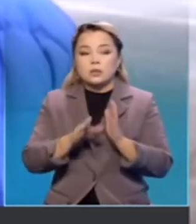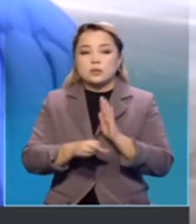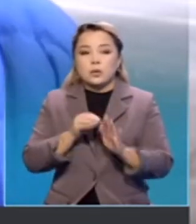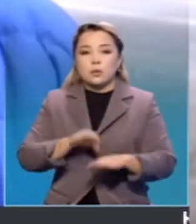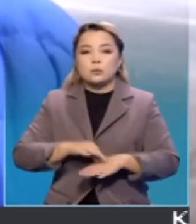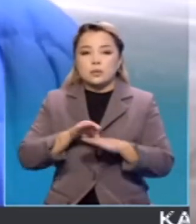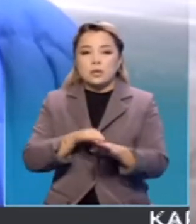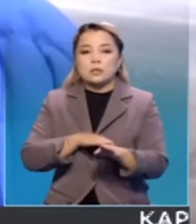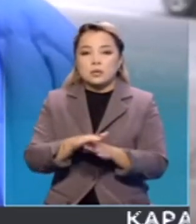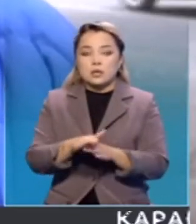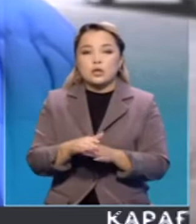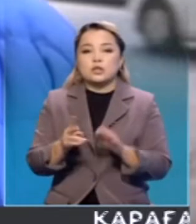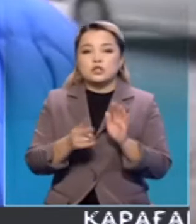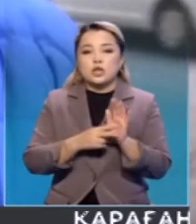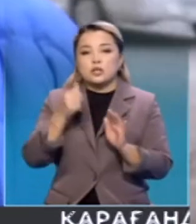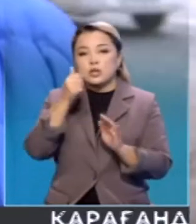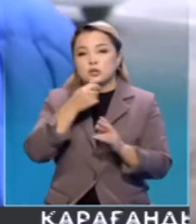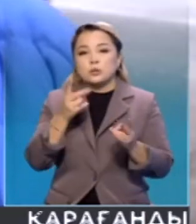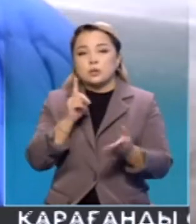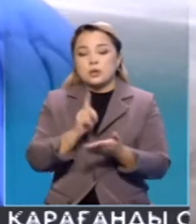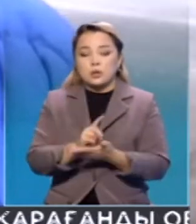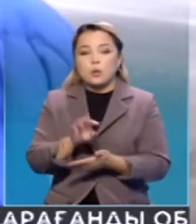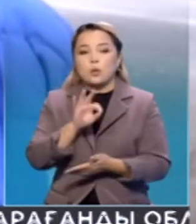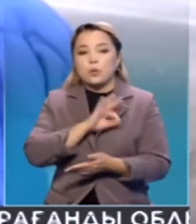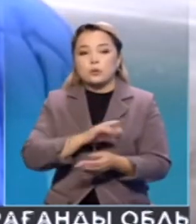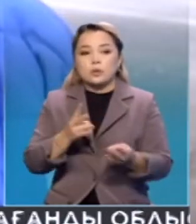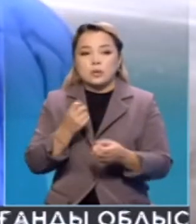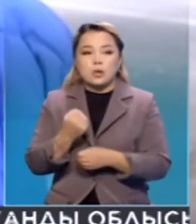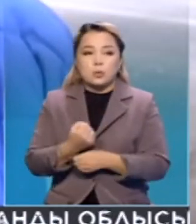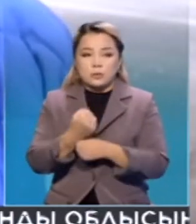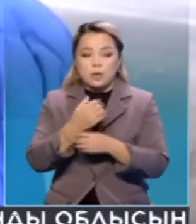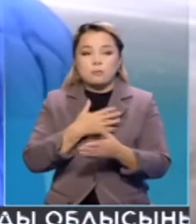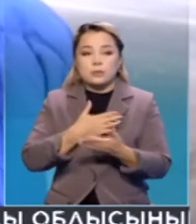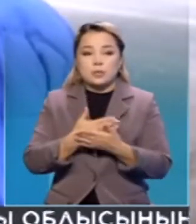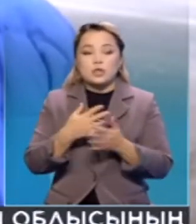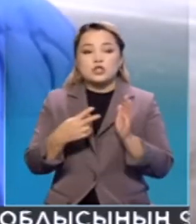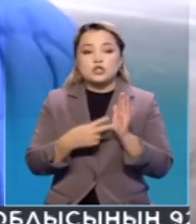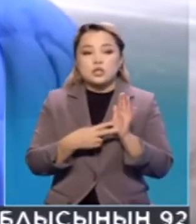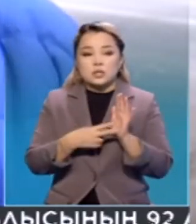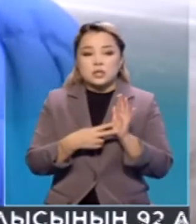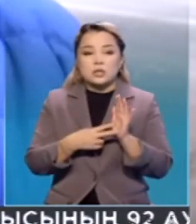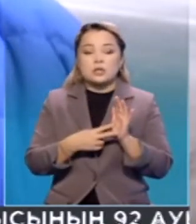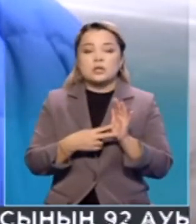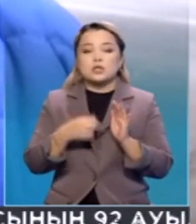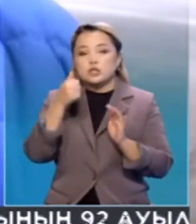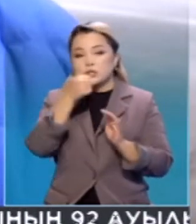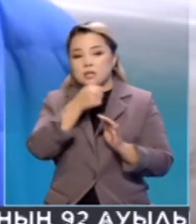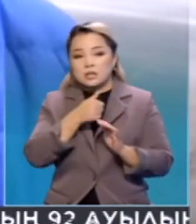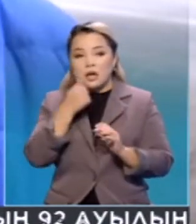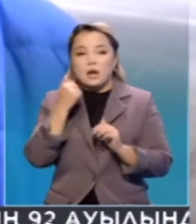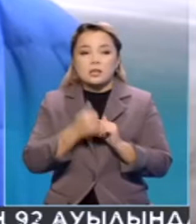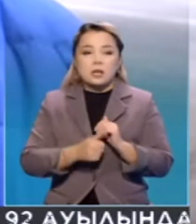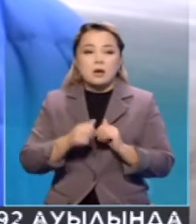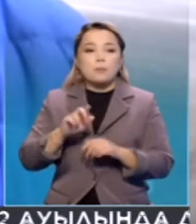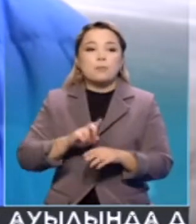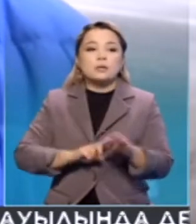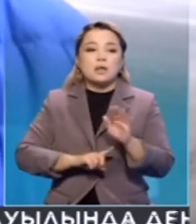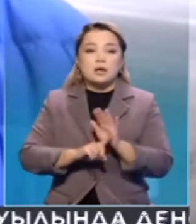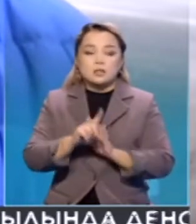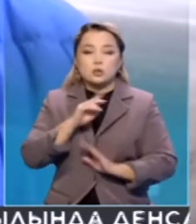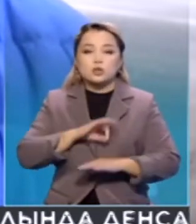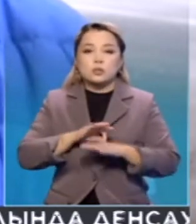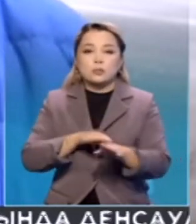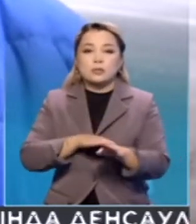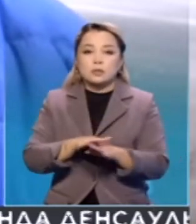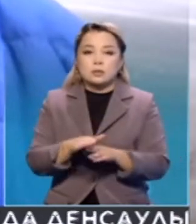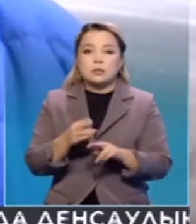дегені және де оны 7 жыл болу дегені қолдаймын. Неге десеңіз, 7 жылда әрбір бастаған